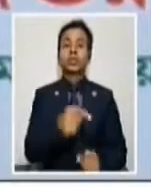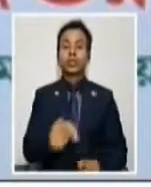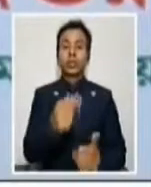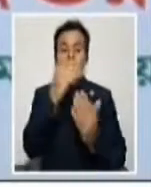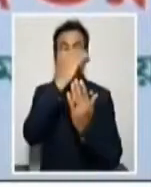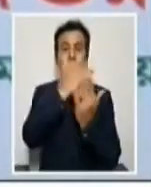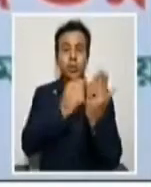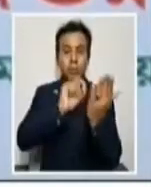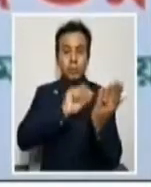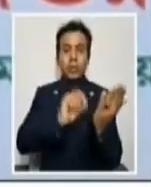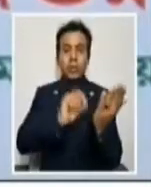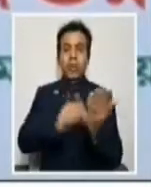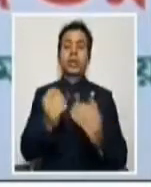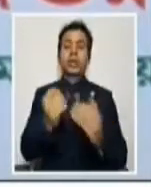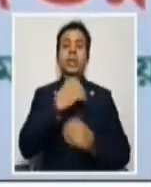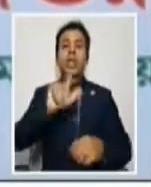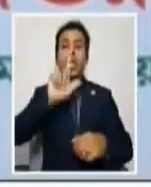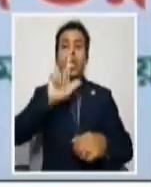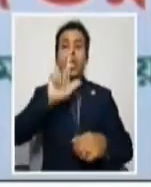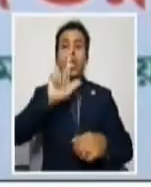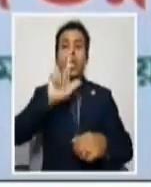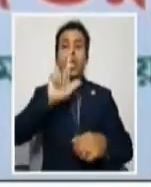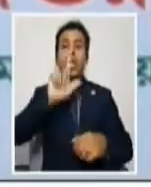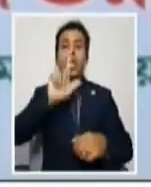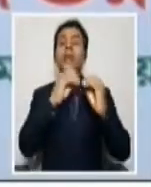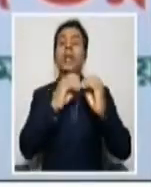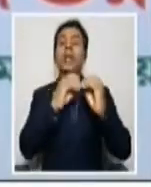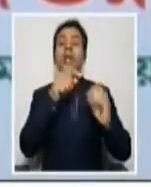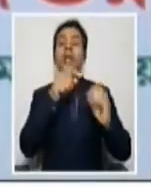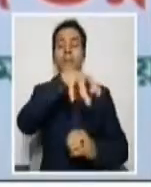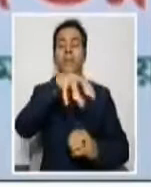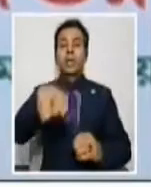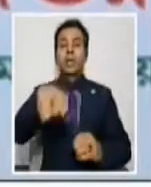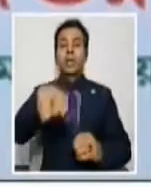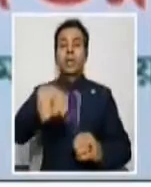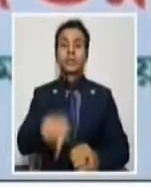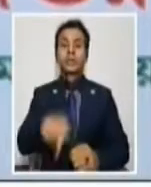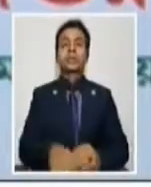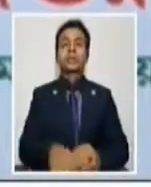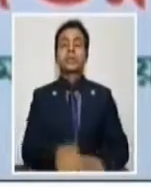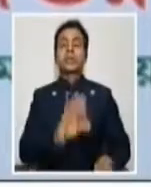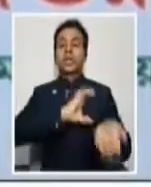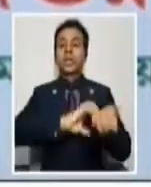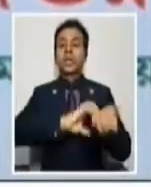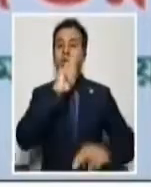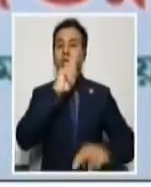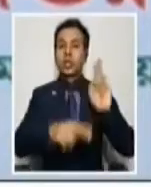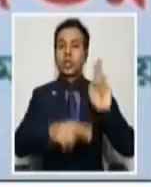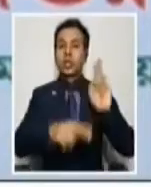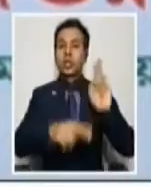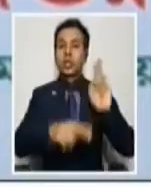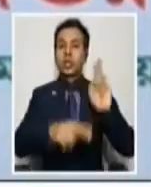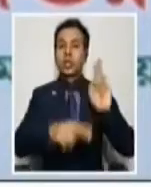থেকে বর্ণিত উপায়ে নিয়মিতভাবে প্রতিটি পরীক্ষার তথ্য নির্দিষ্ট সময়ের মাঝে জমা দিতে হবে। এ